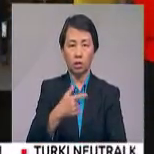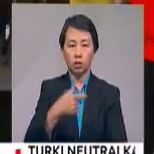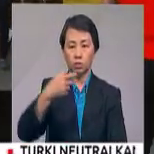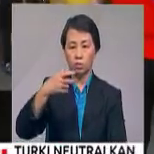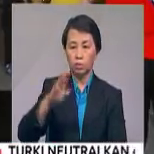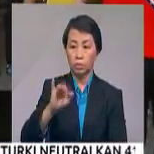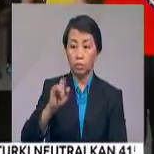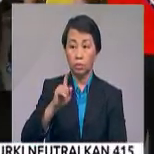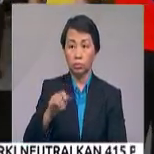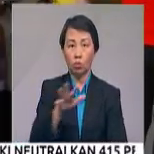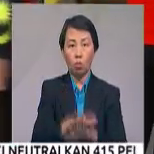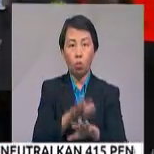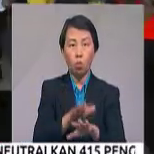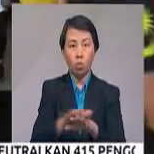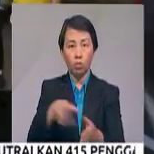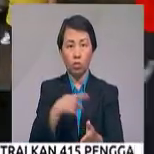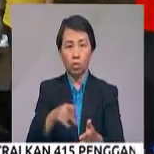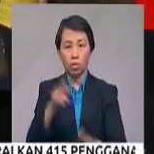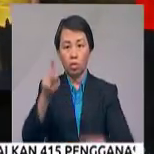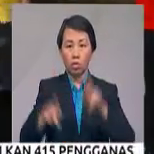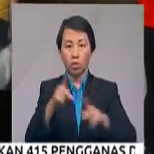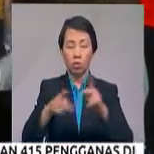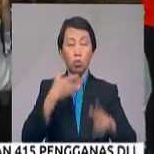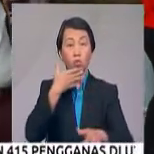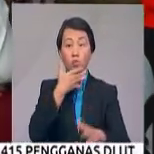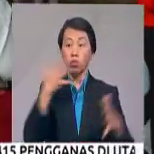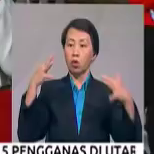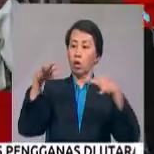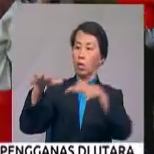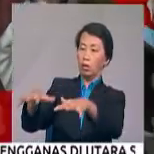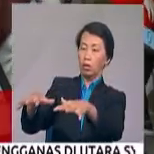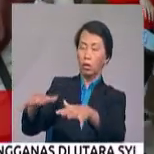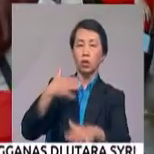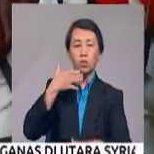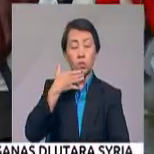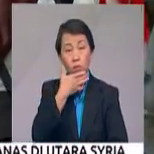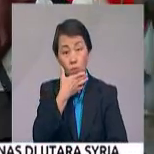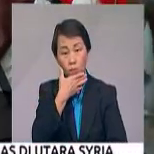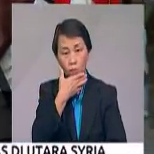berhentak rancak, so dia akan menarik perhatian semua muda-mudi, tak kira muda-mudi